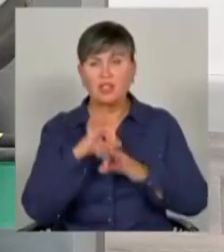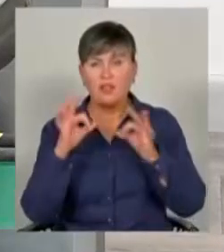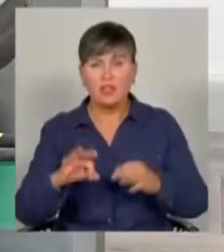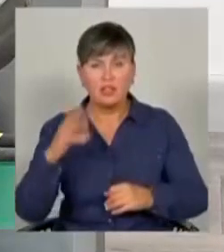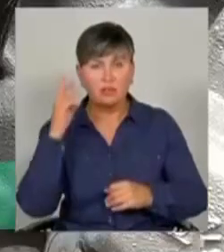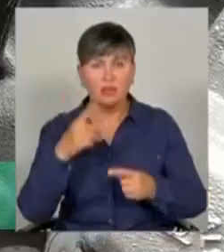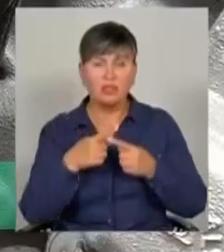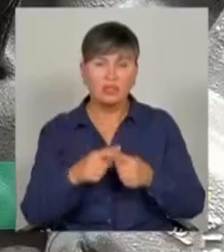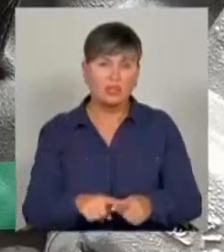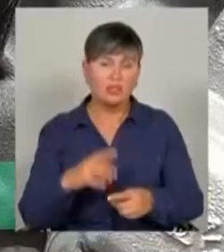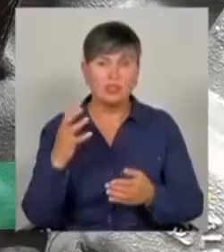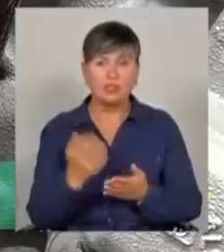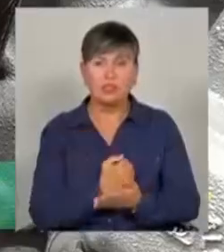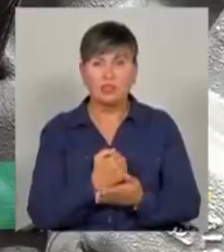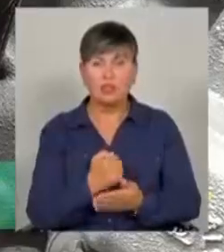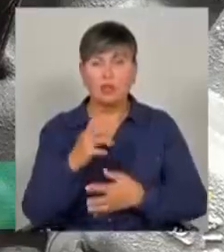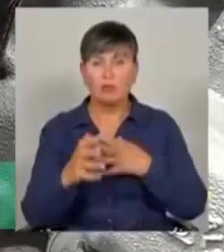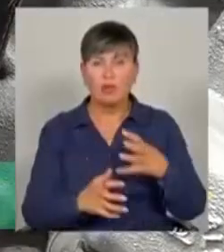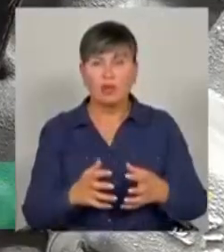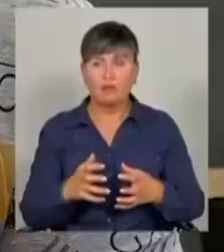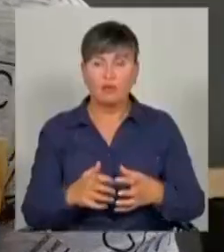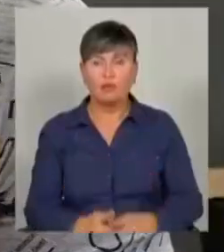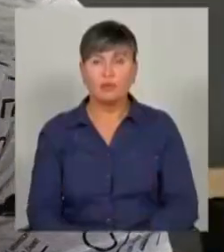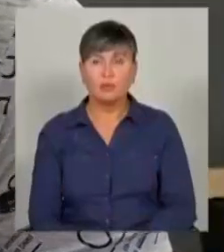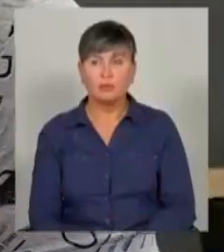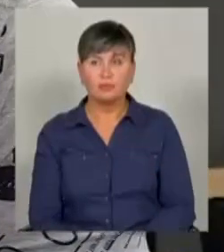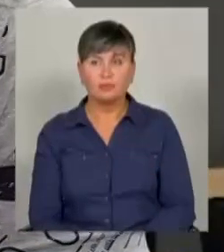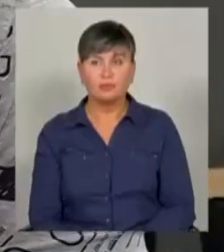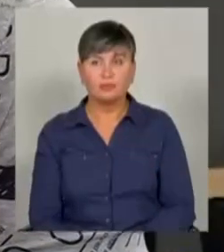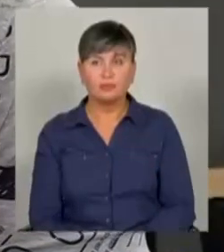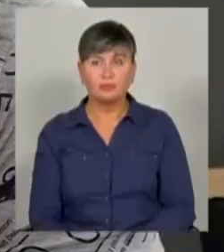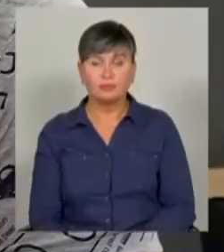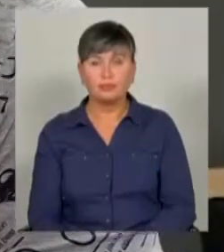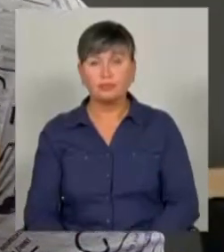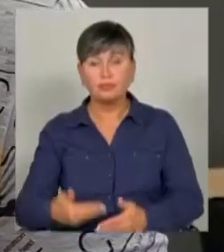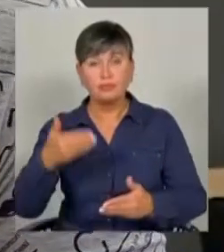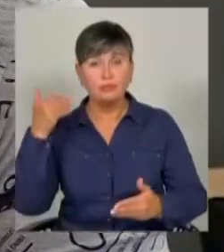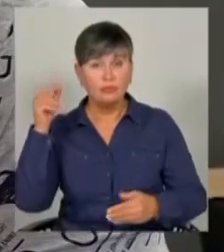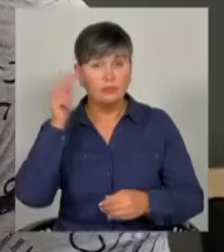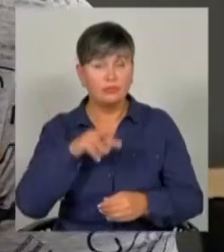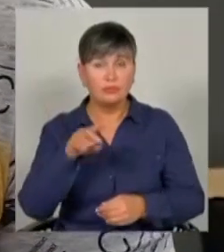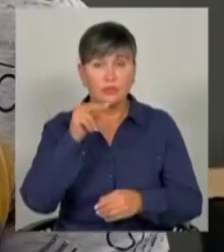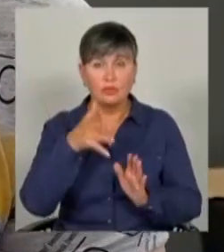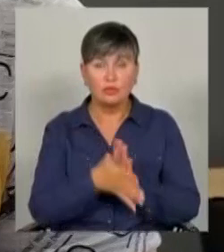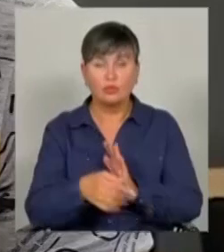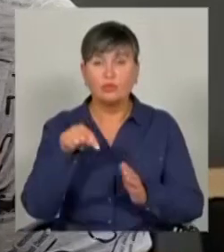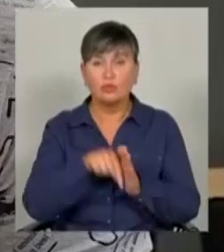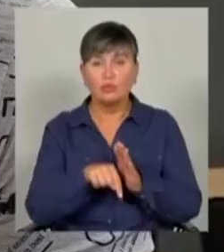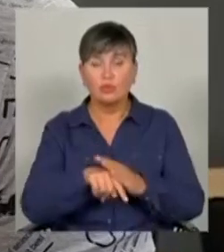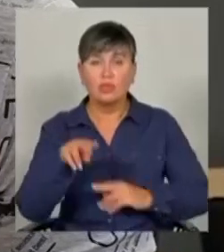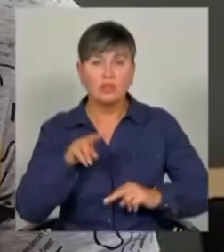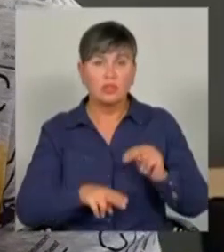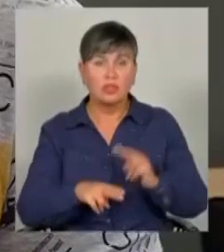современных технологических достижениях мирового автопрома. На предыдущем занятии мы изучали внутреннее строение